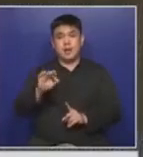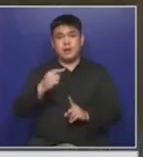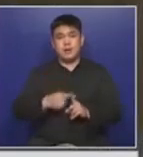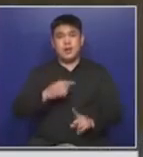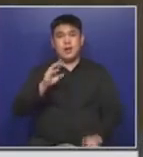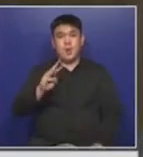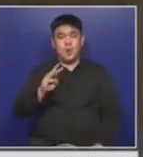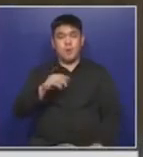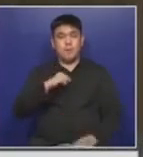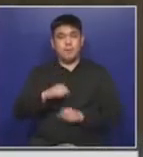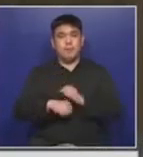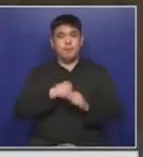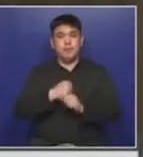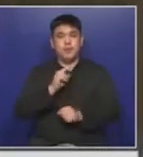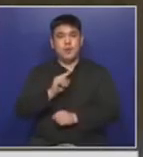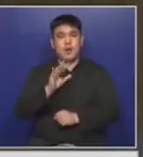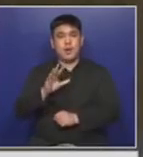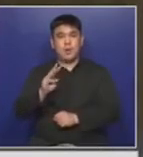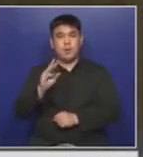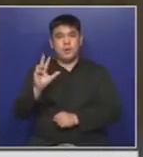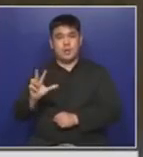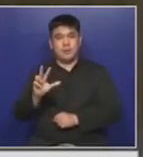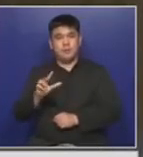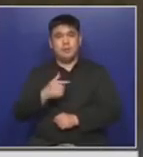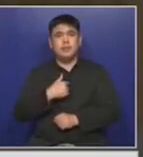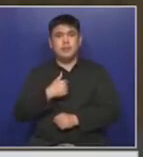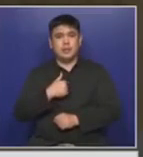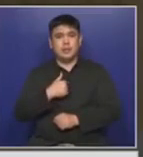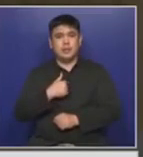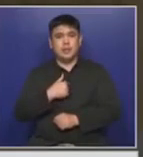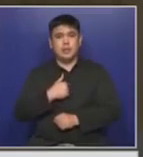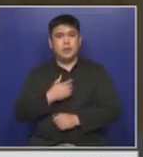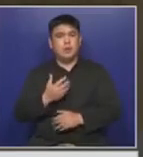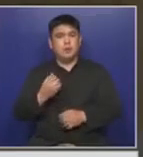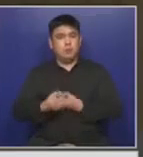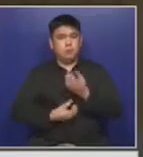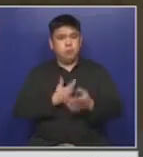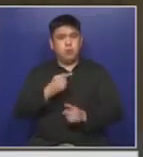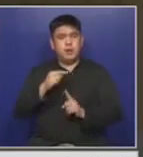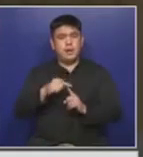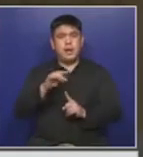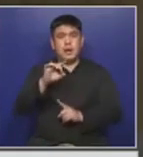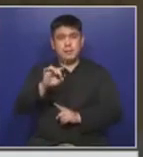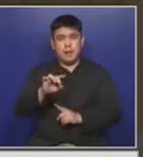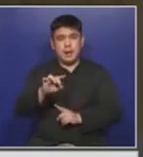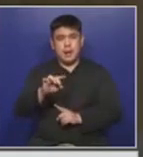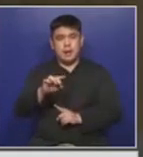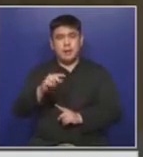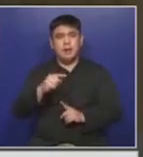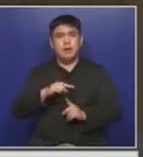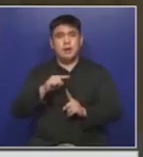ปี2563แต่เราอภิปรายไปเมื่อวันที่8กรกฎาคมปี